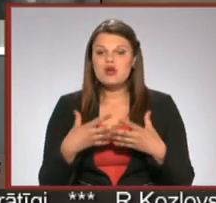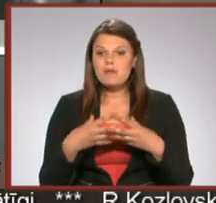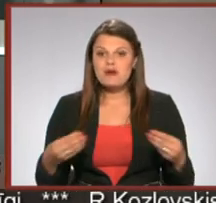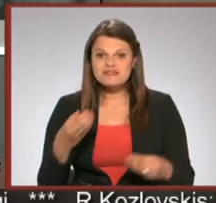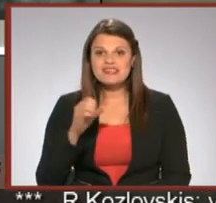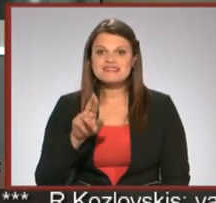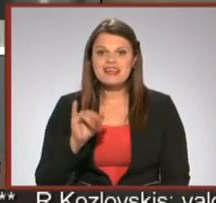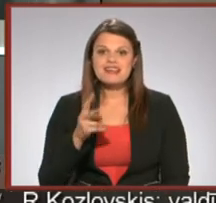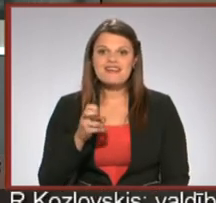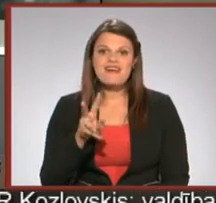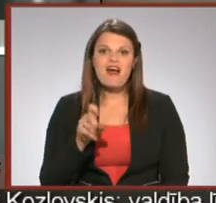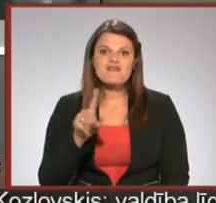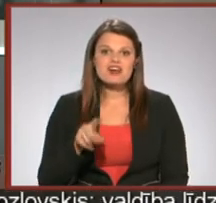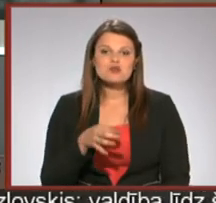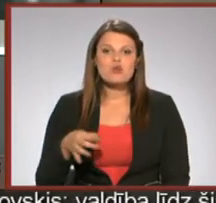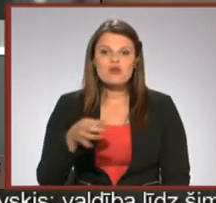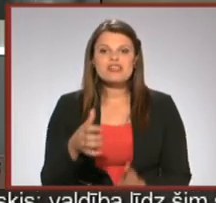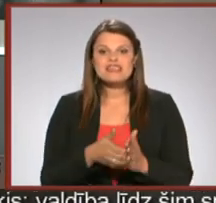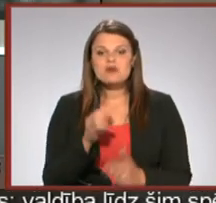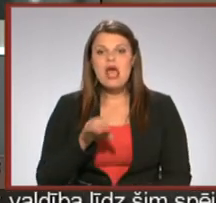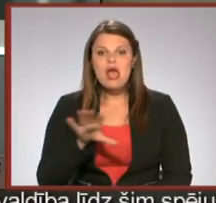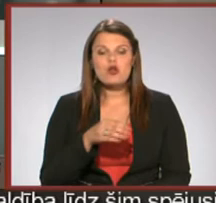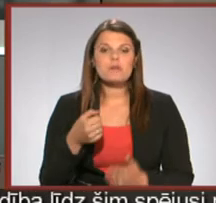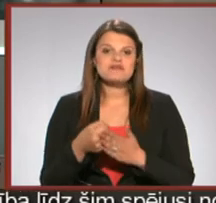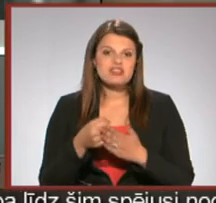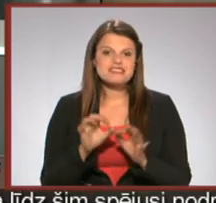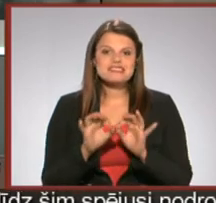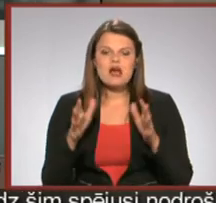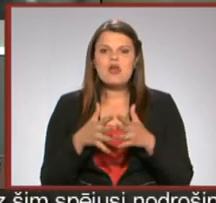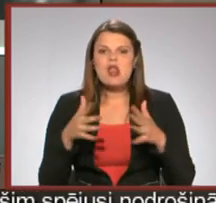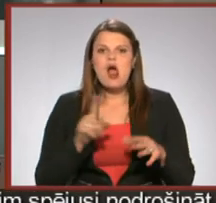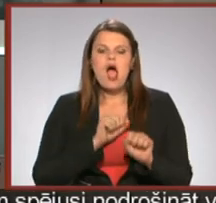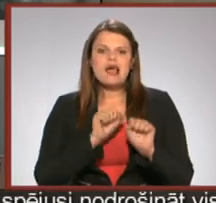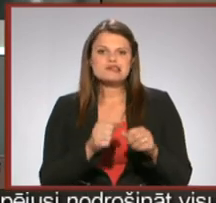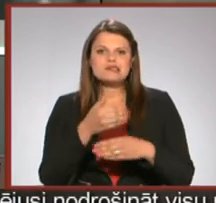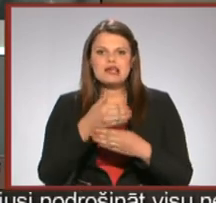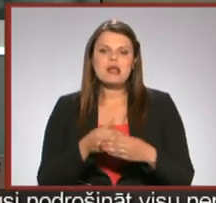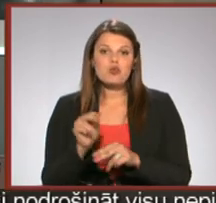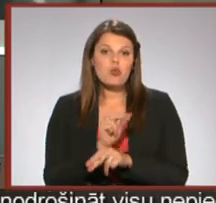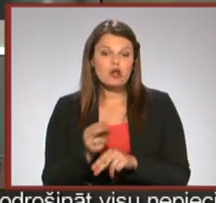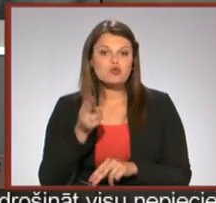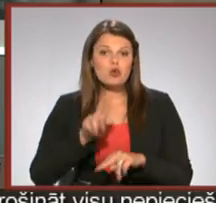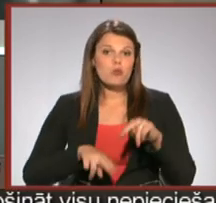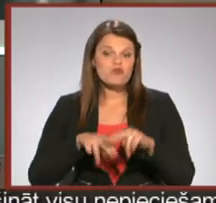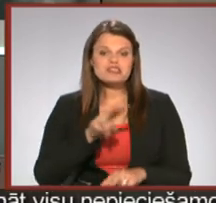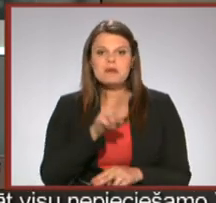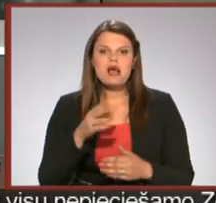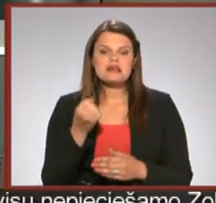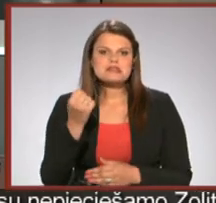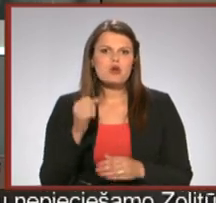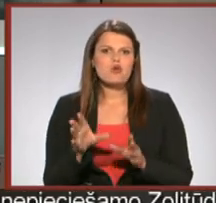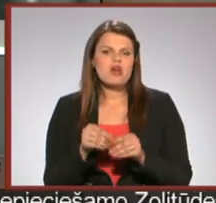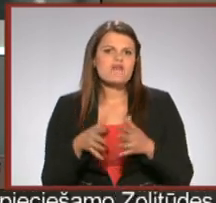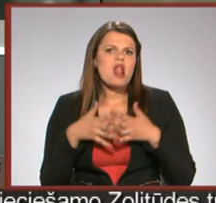Šopavasar Carnikavas novadā, izmantojot Eiropas finansējumu, sākta vērienīga aizsargdambju rekonstrukcija un būvniecība, kas draud ar vēl